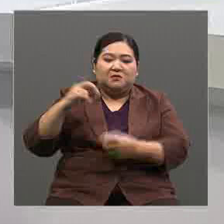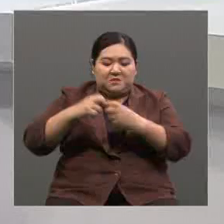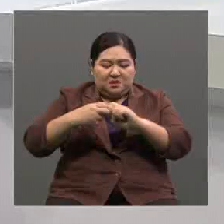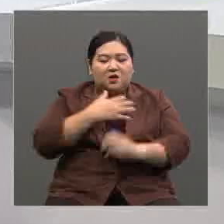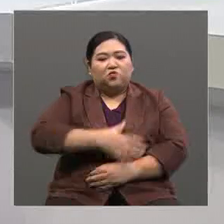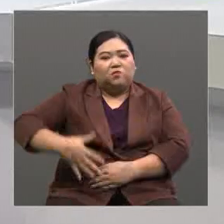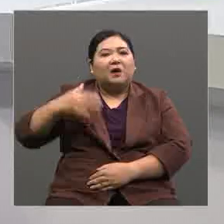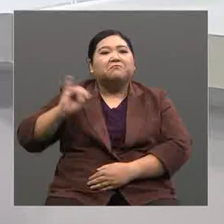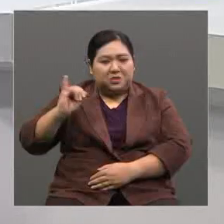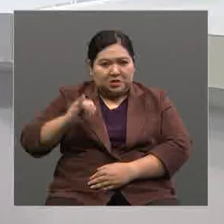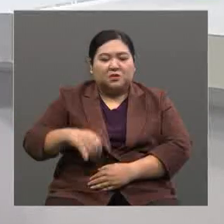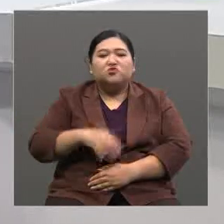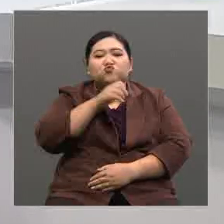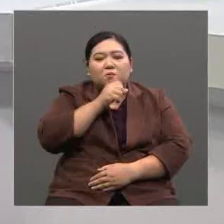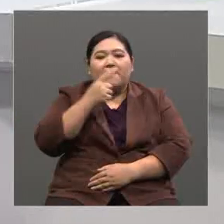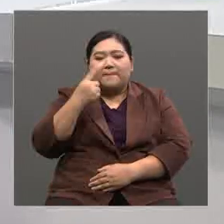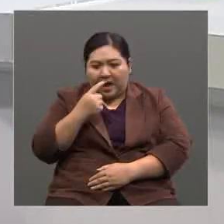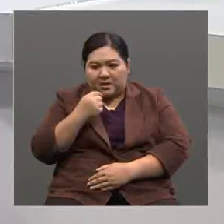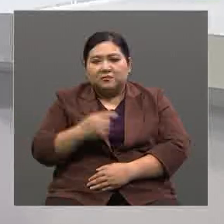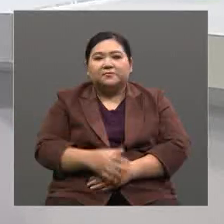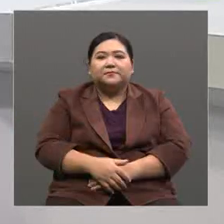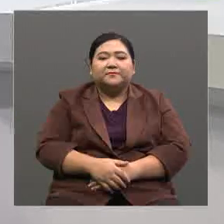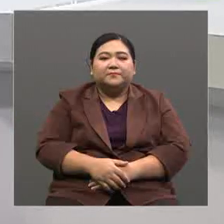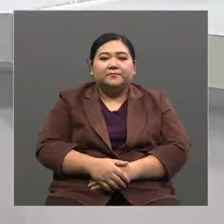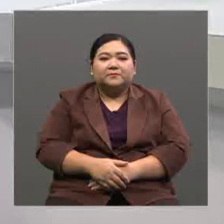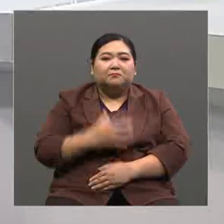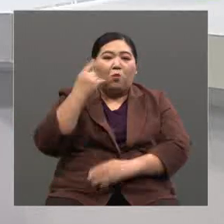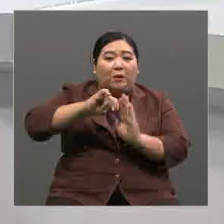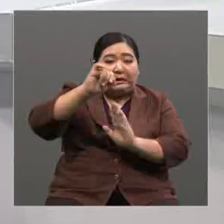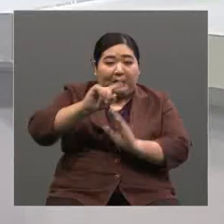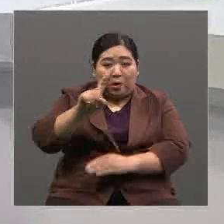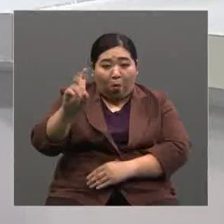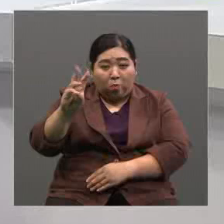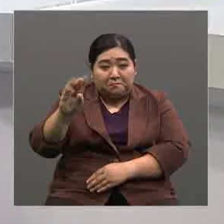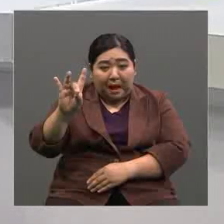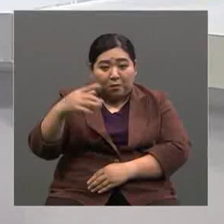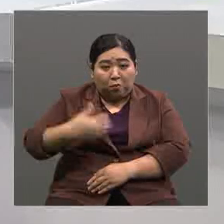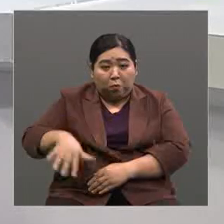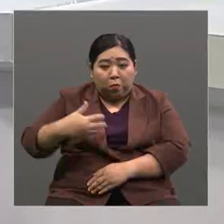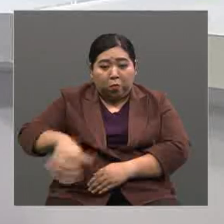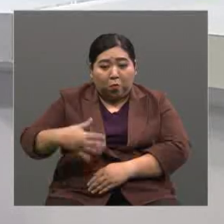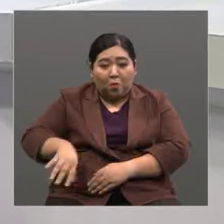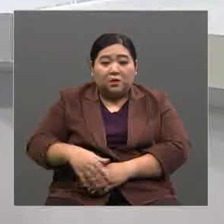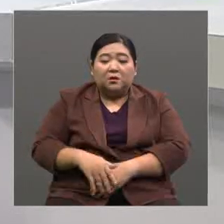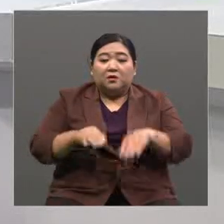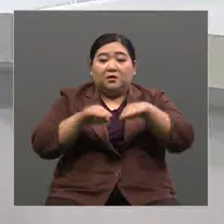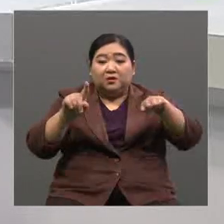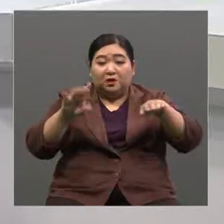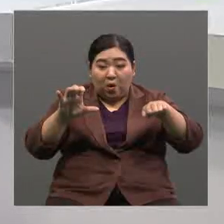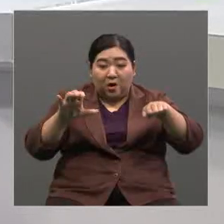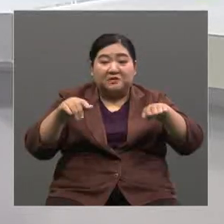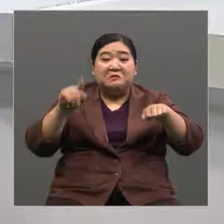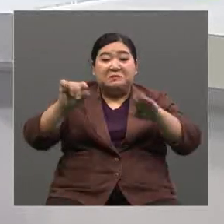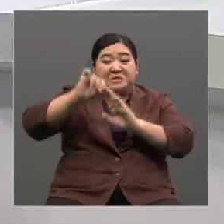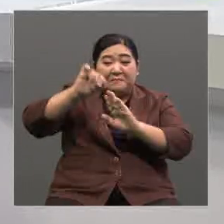ทบตสุภาพคอเประดับสีส้มและสีแดงตามมาเชียงใหม 168 เกินแค่ 100 ก็มีผลกระทบแต่